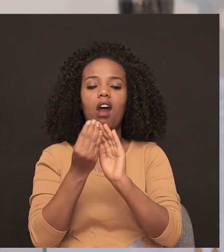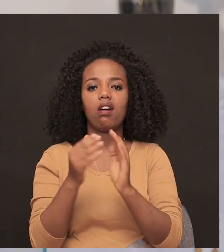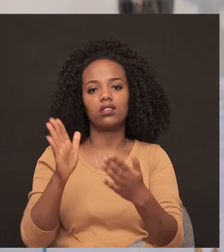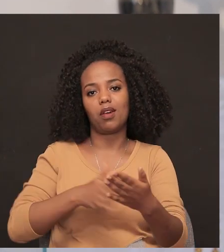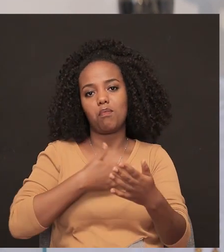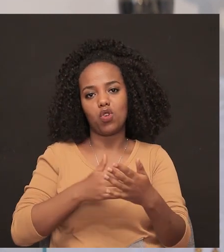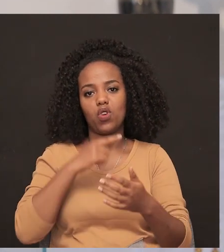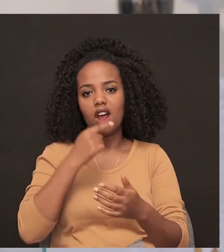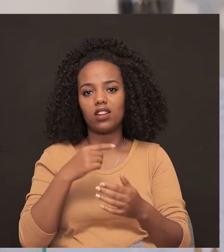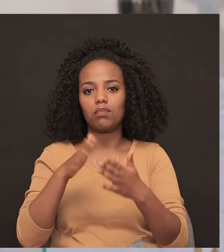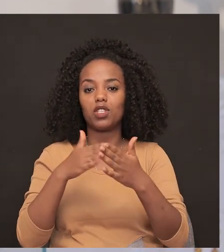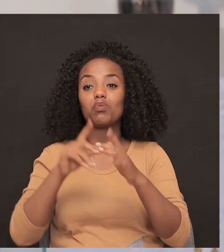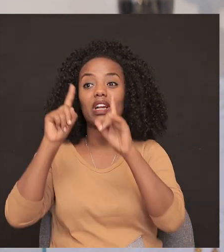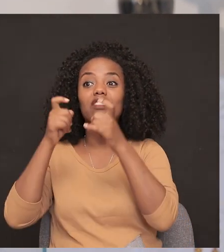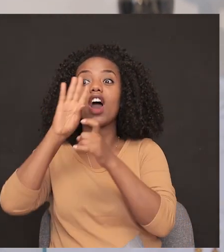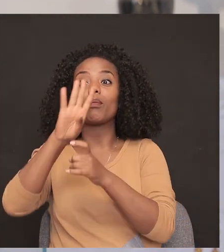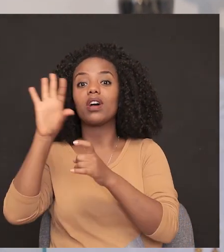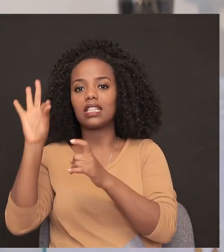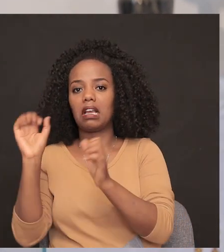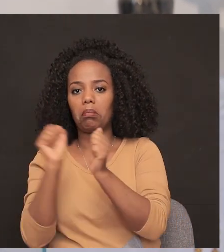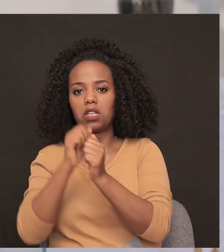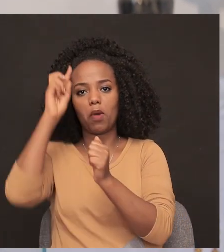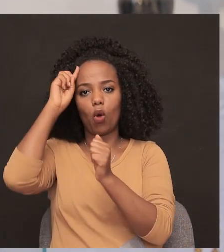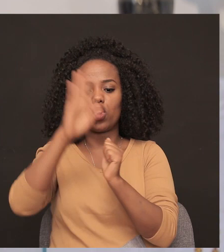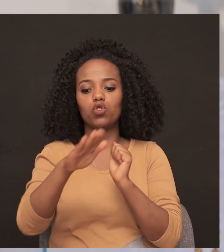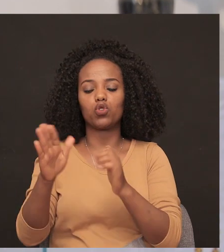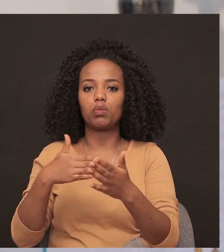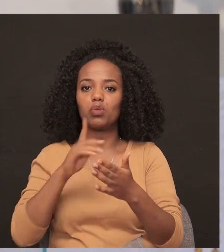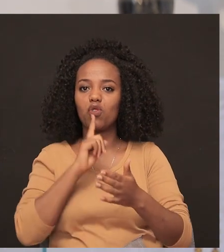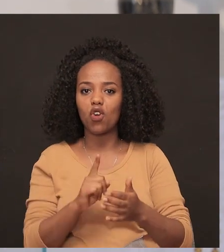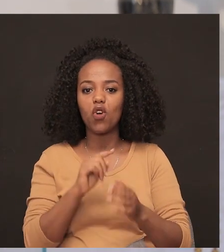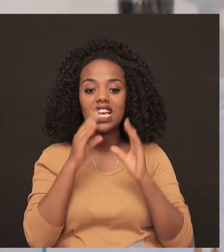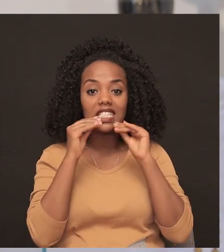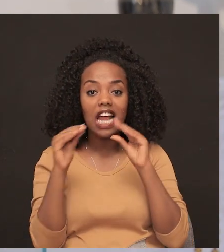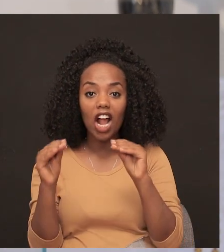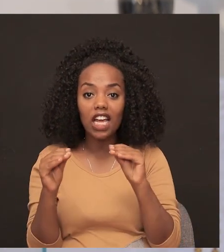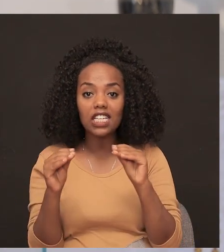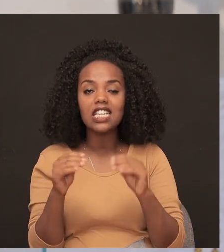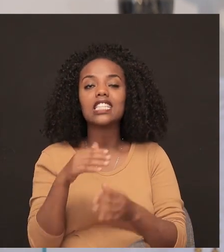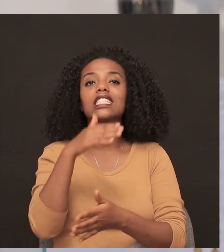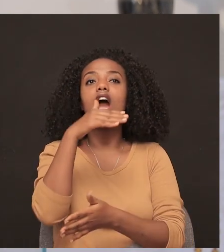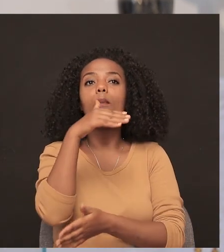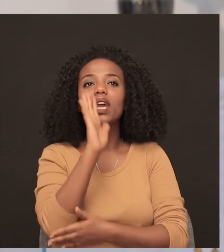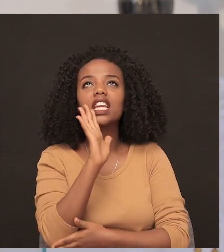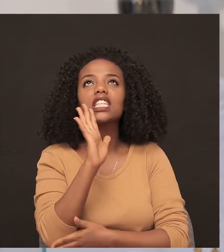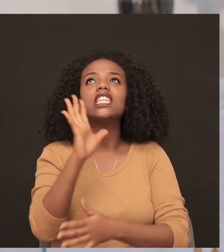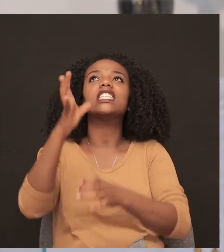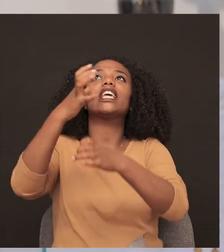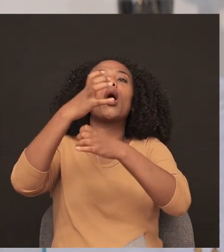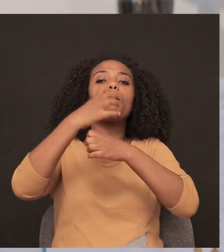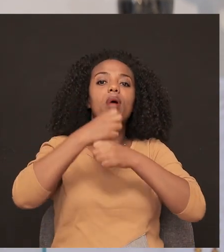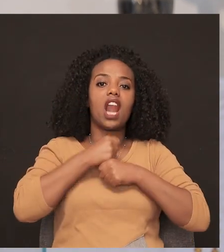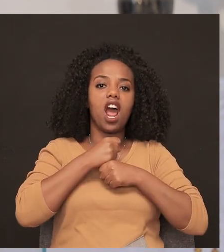ይላሉ። መዝሙር በቅንፍ 49ም የነሱ መዝሙር ነውና ሲናገሩ እዛ ላይ ምን አሉ? እግዚአብሔር